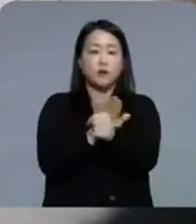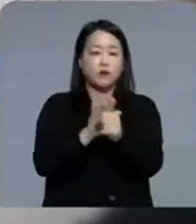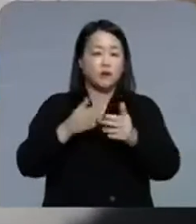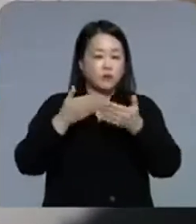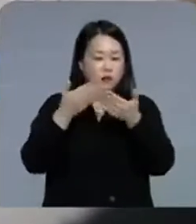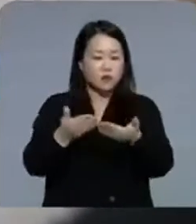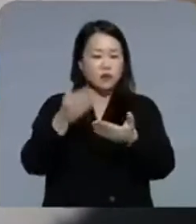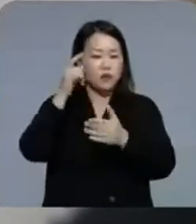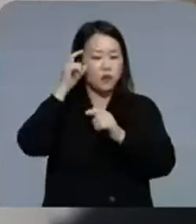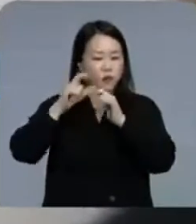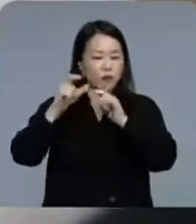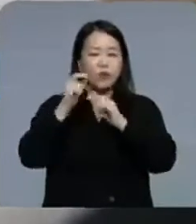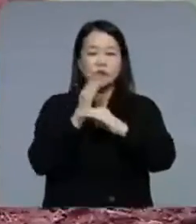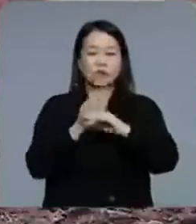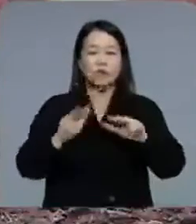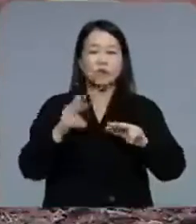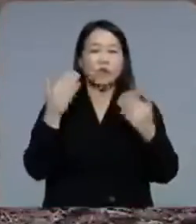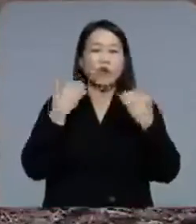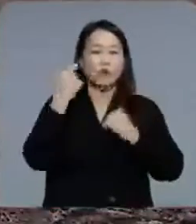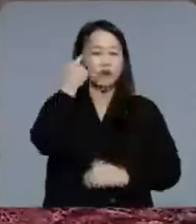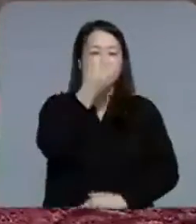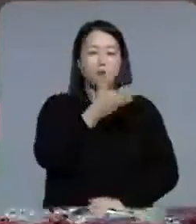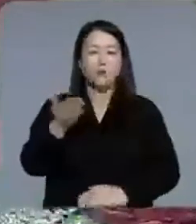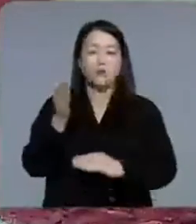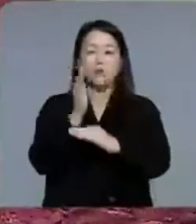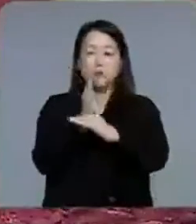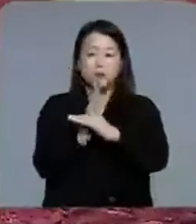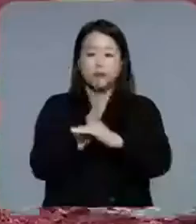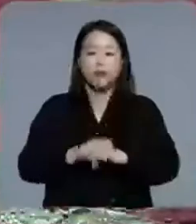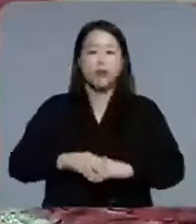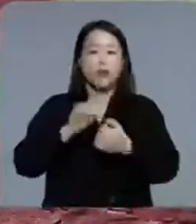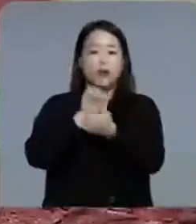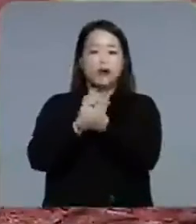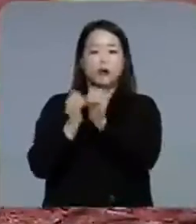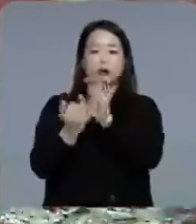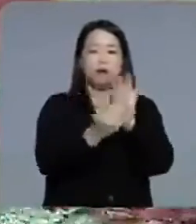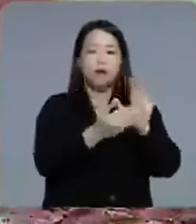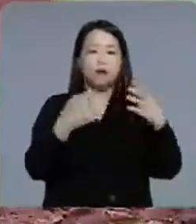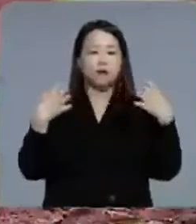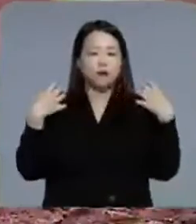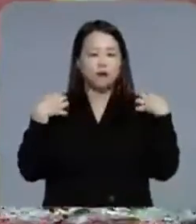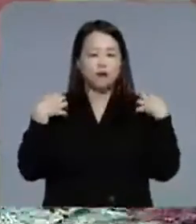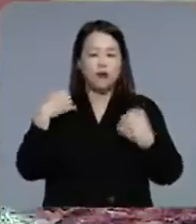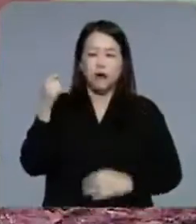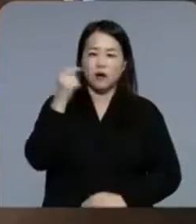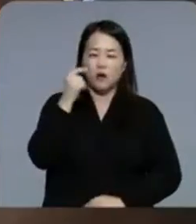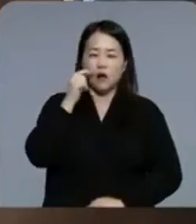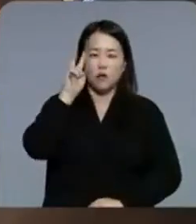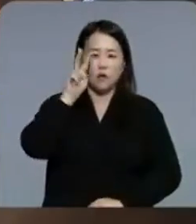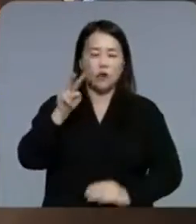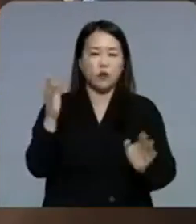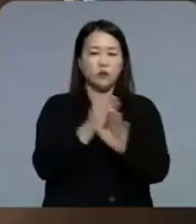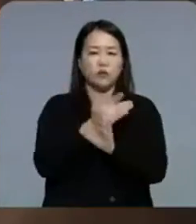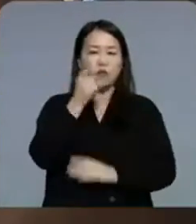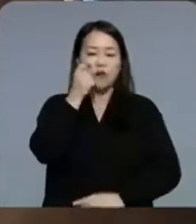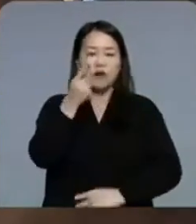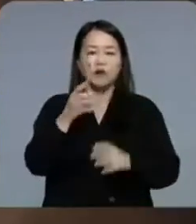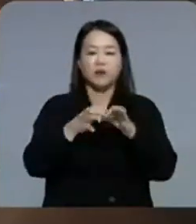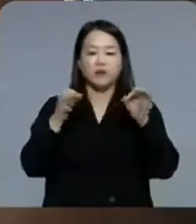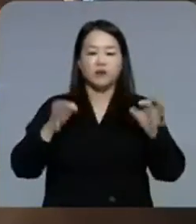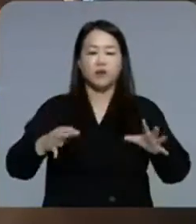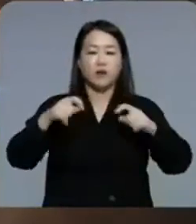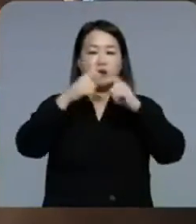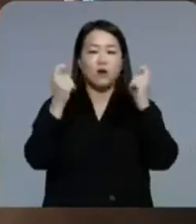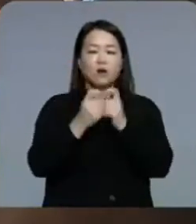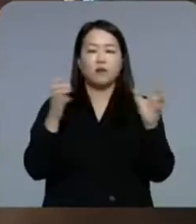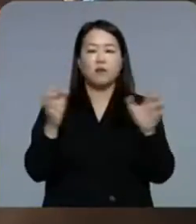조사를 하고 있는 중이에요 방역당국은 방역 수치 강화되는 모레부터 한 달 동안 사적 모임인 원이